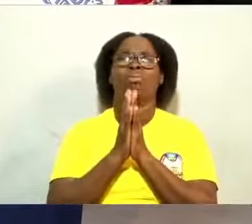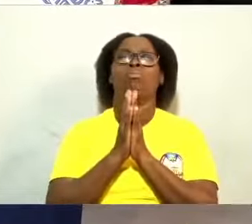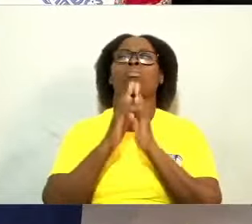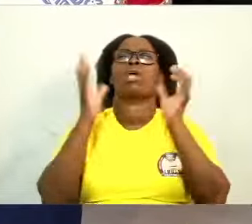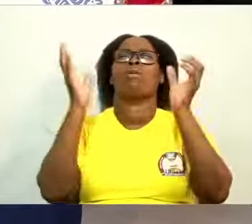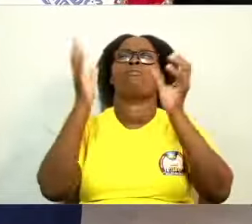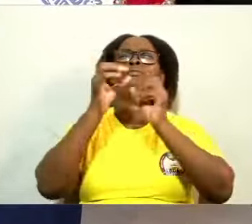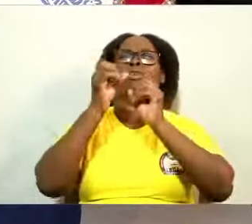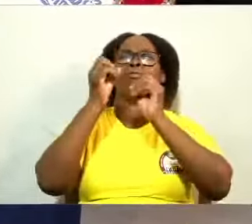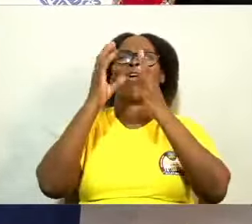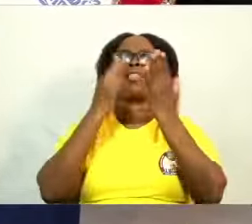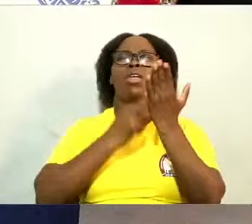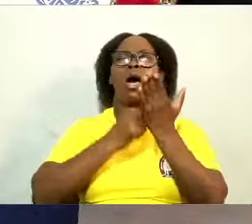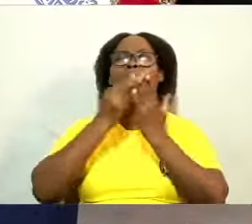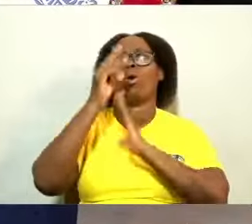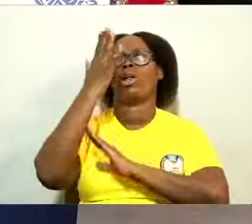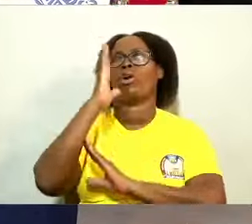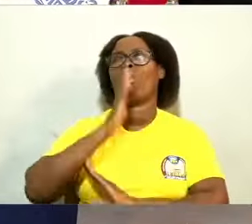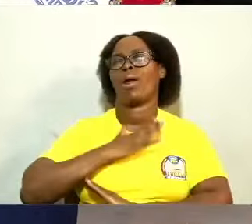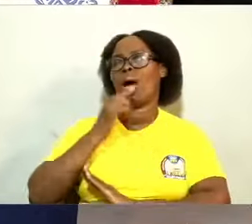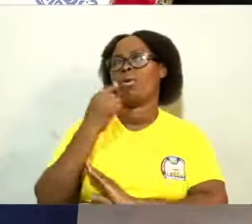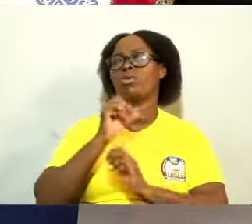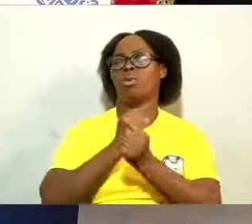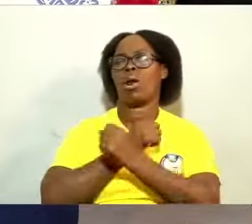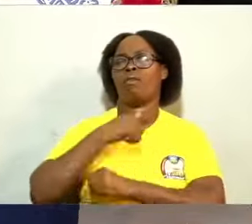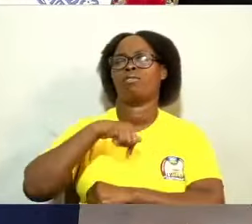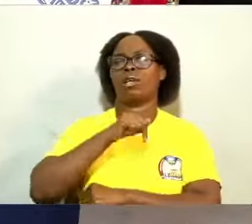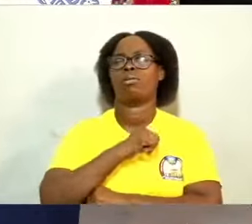Baba mtakatifu, Mungu wetu tupendaye,